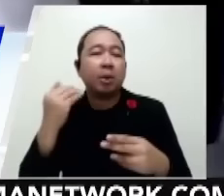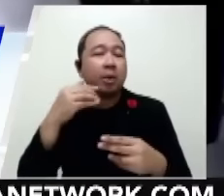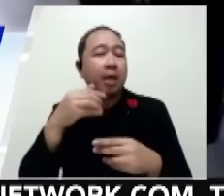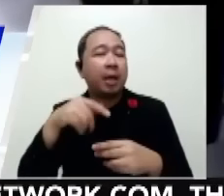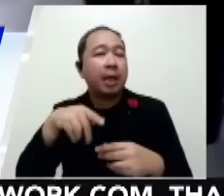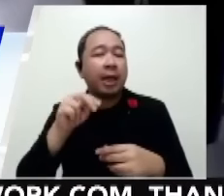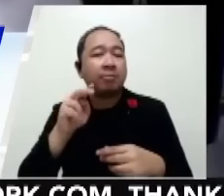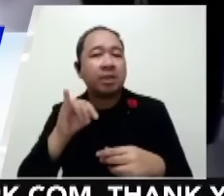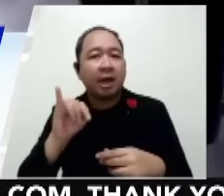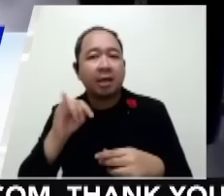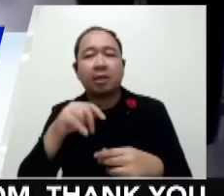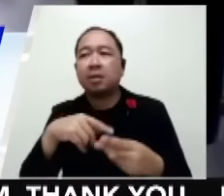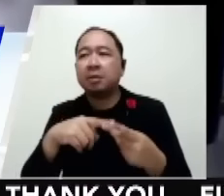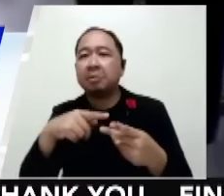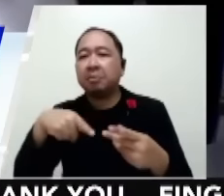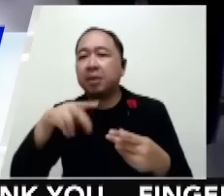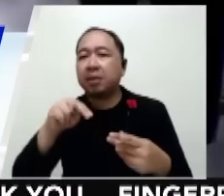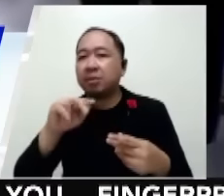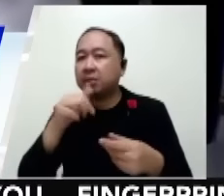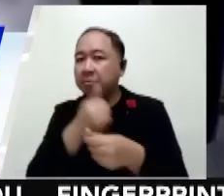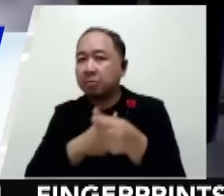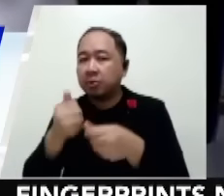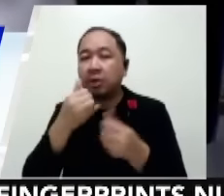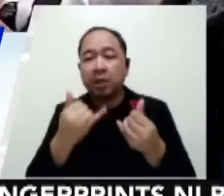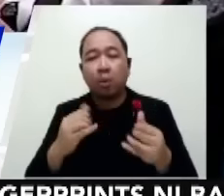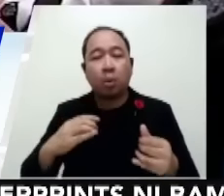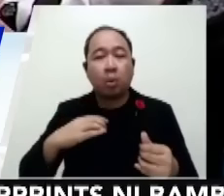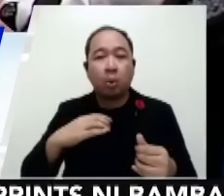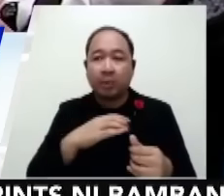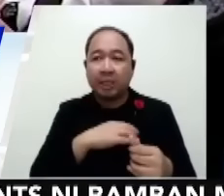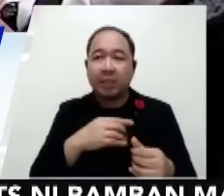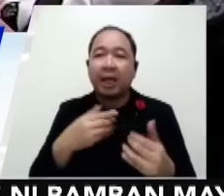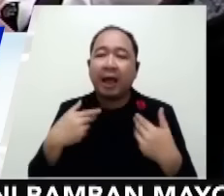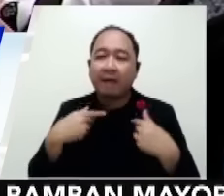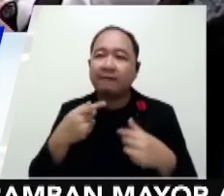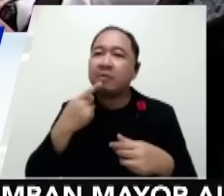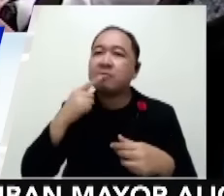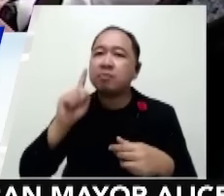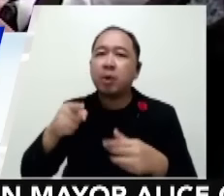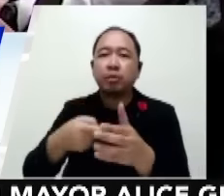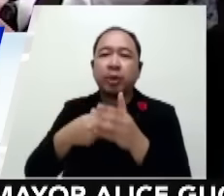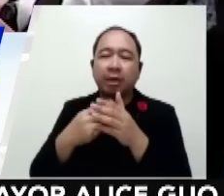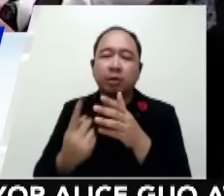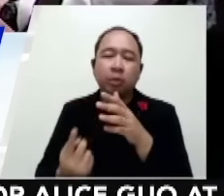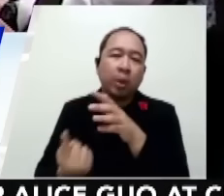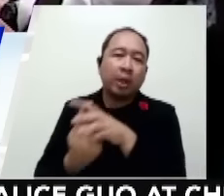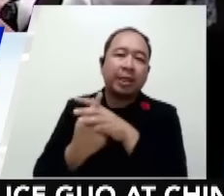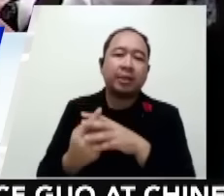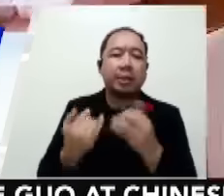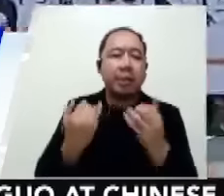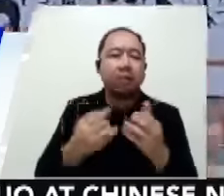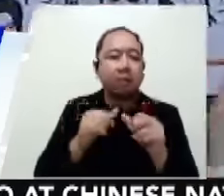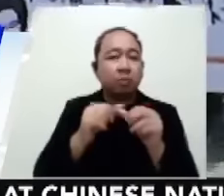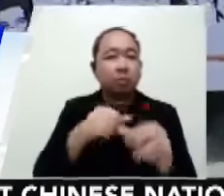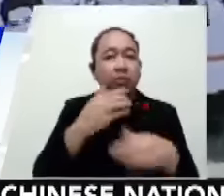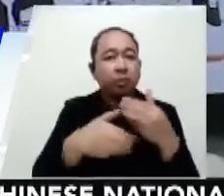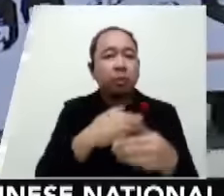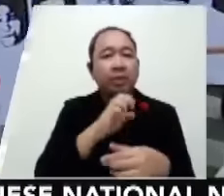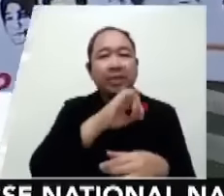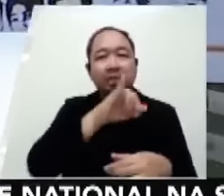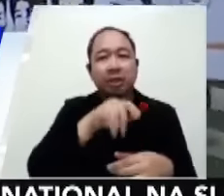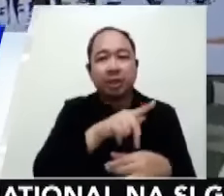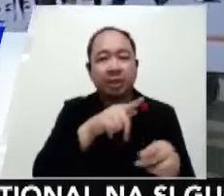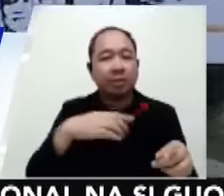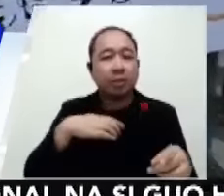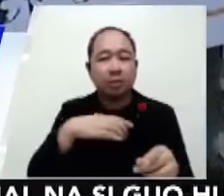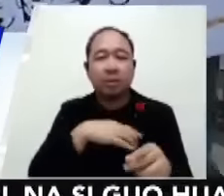kaya maglalabas ng show cause order ang komite para sa kanila. Habang dinidinigdaman ang EJK sa loob ng batasan, nagrally sa labas ang